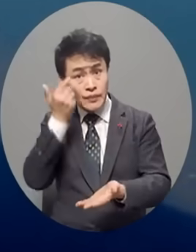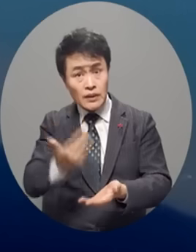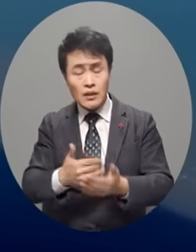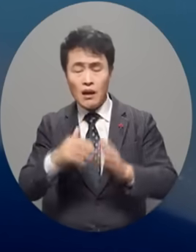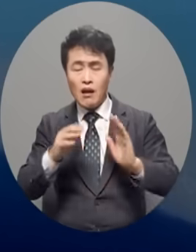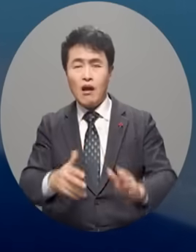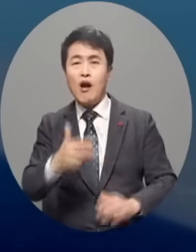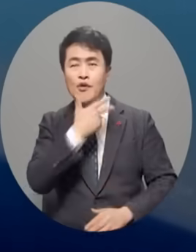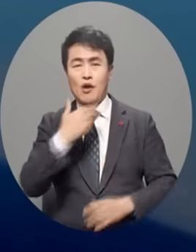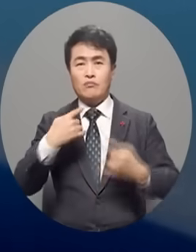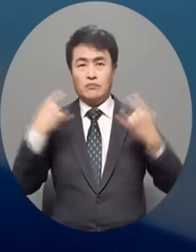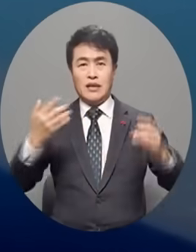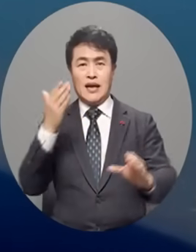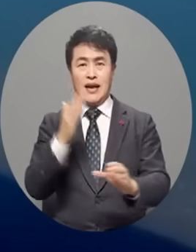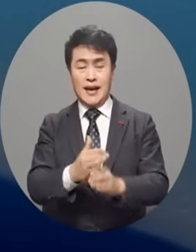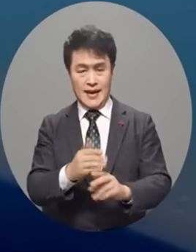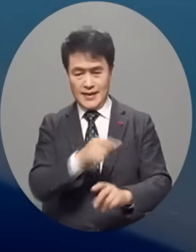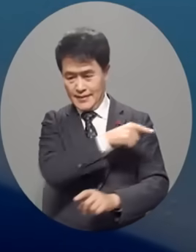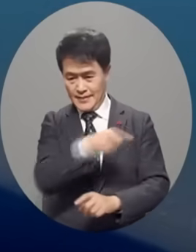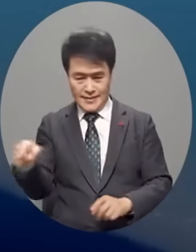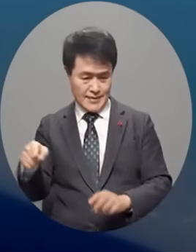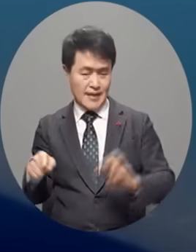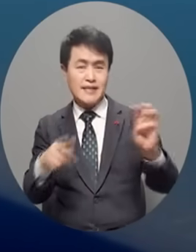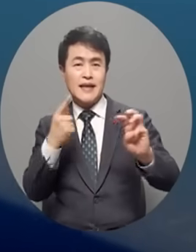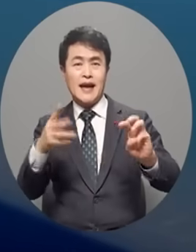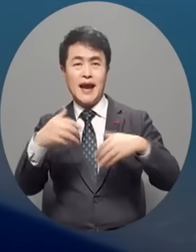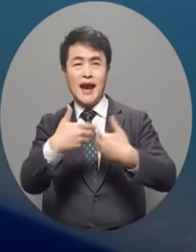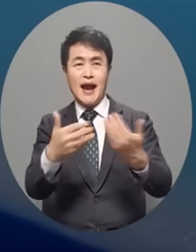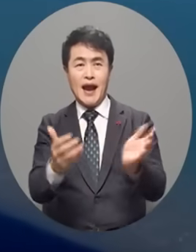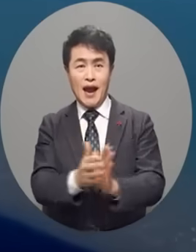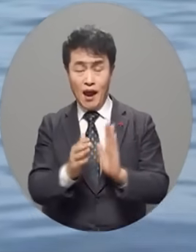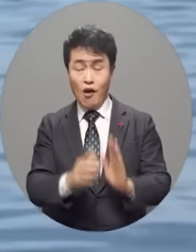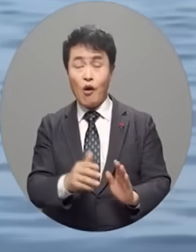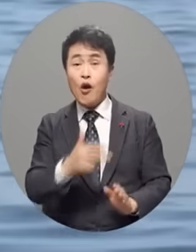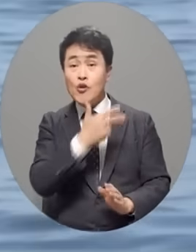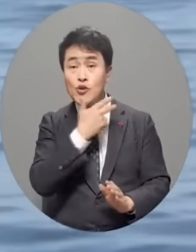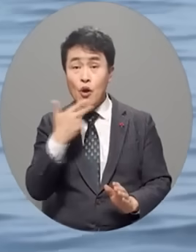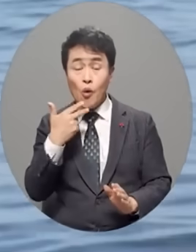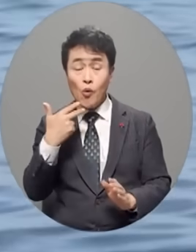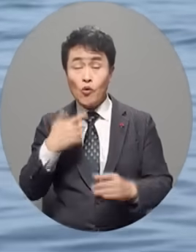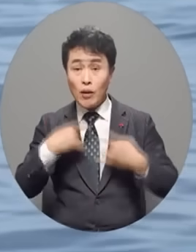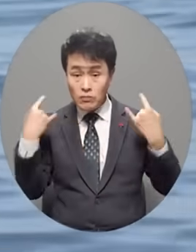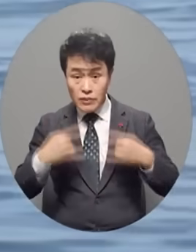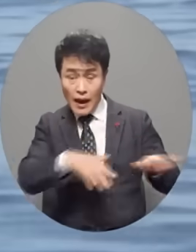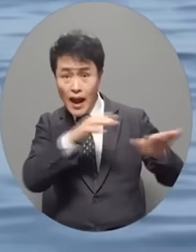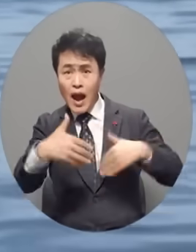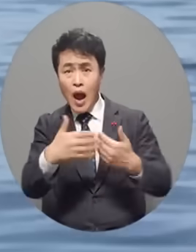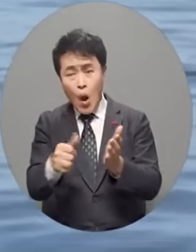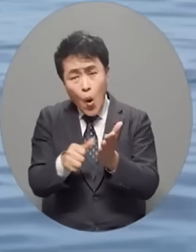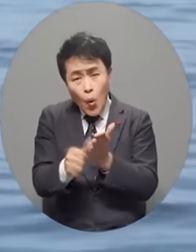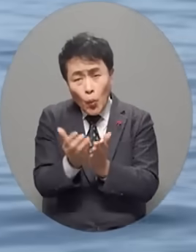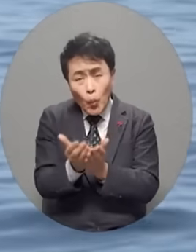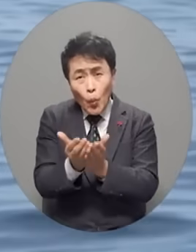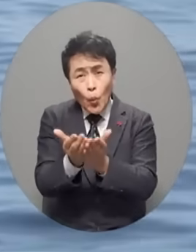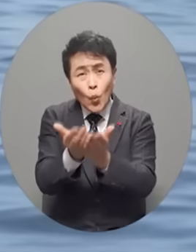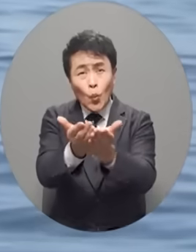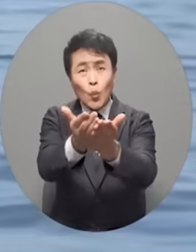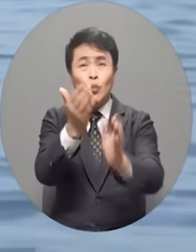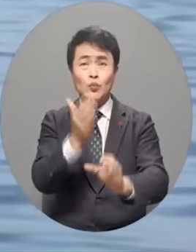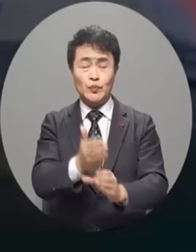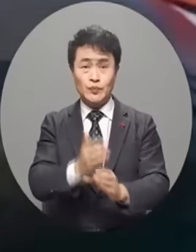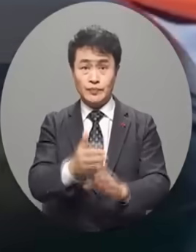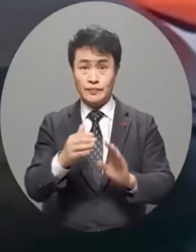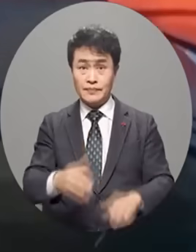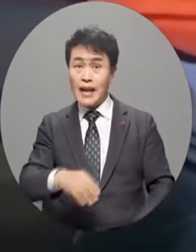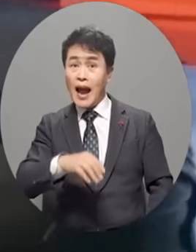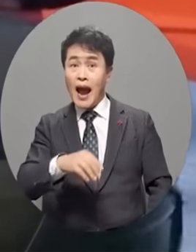영국과 프랑스 사이 약 30여 킬로미터 거리 영불 해협. 고무보트 한 대가 아슬아슬하게 떠 있습니다.